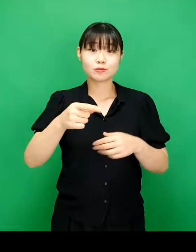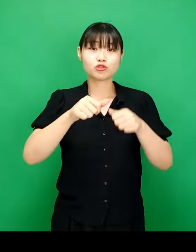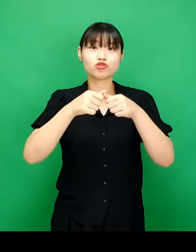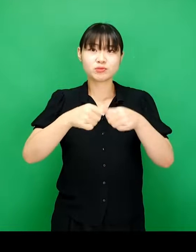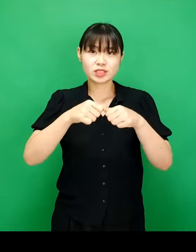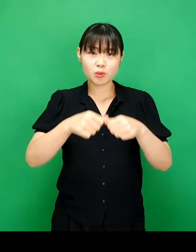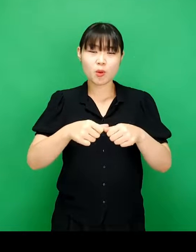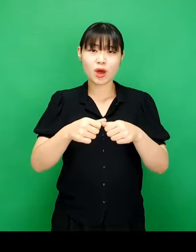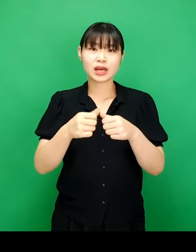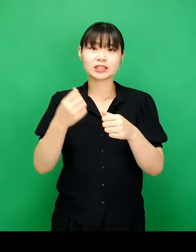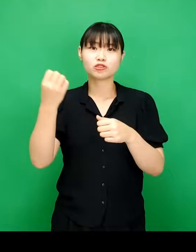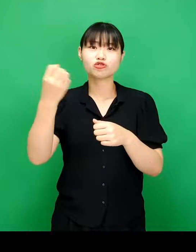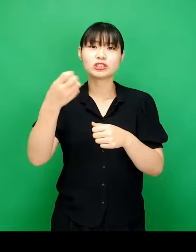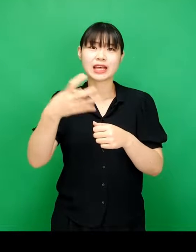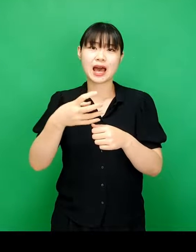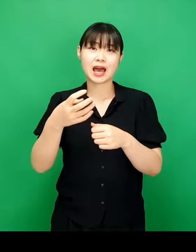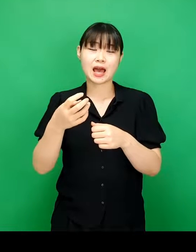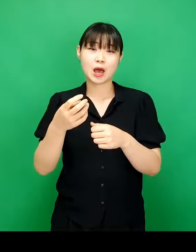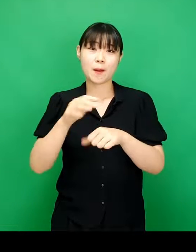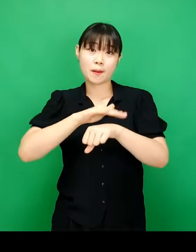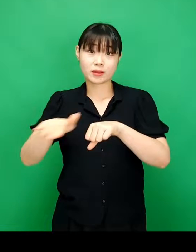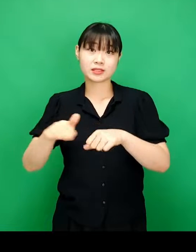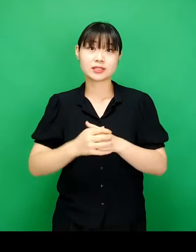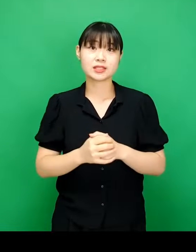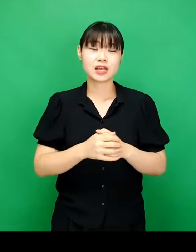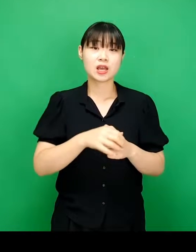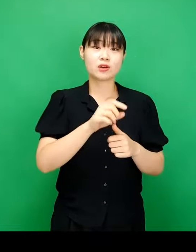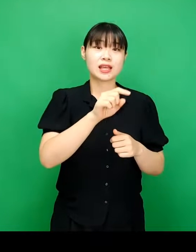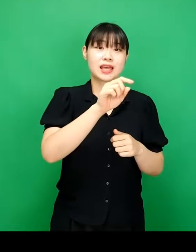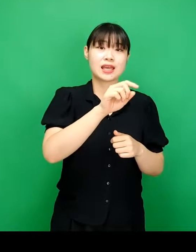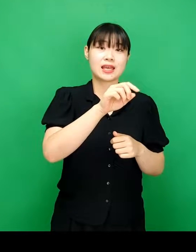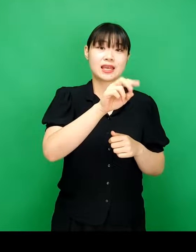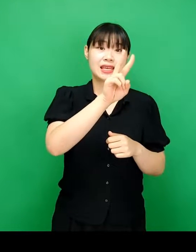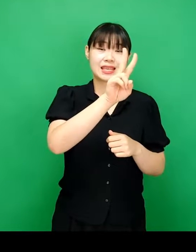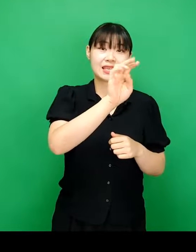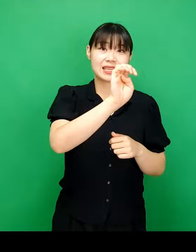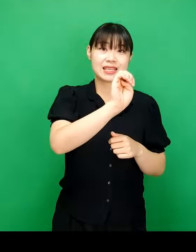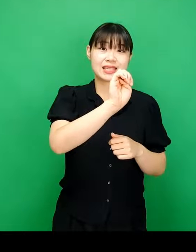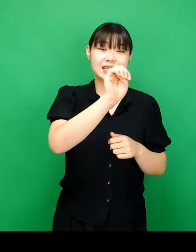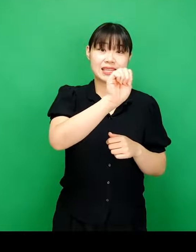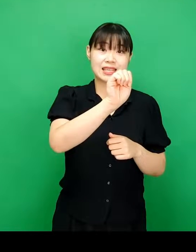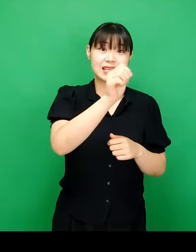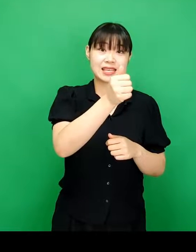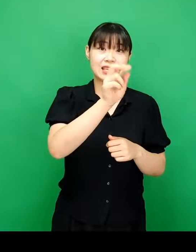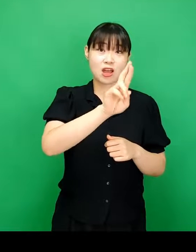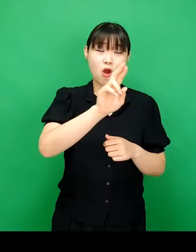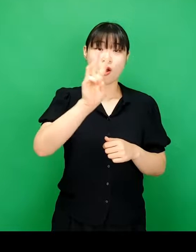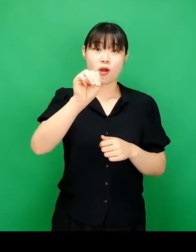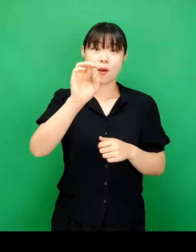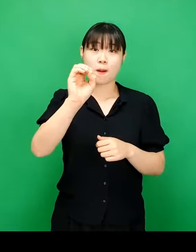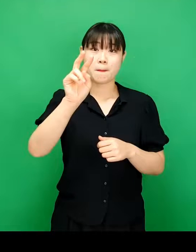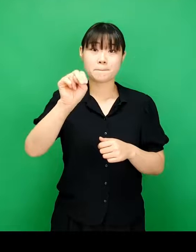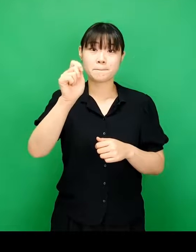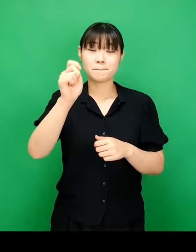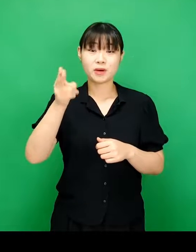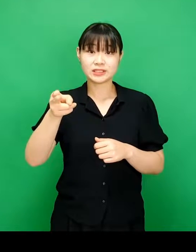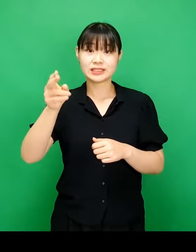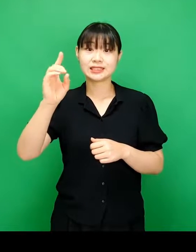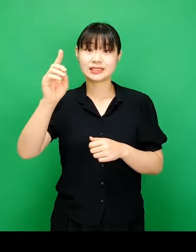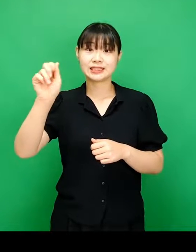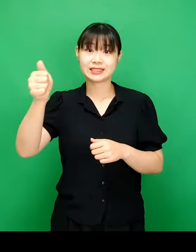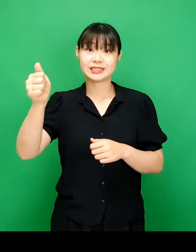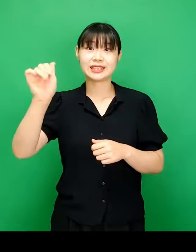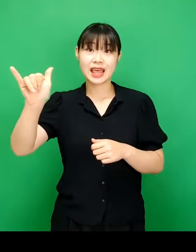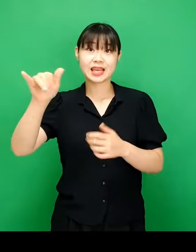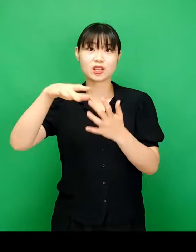다음은 주민등록번호와 같은 숫자 형식입니다. 이곳에 이어 먼스 데이 함수를 적용하면 엉뚱한